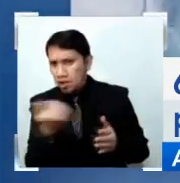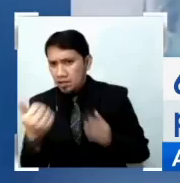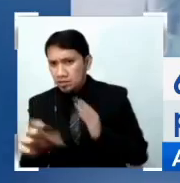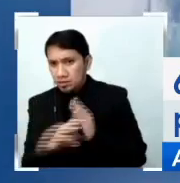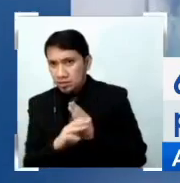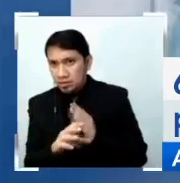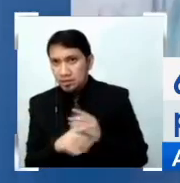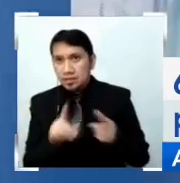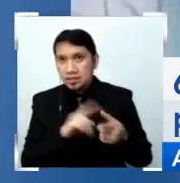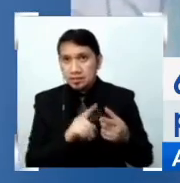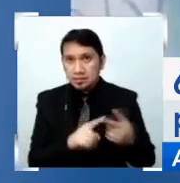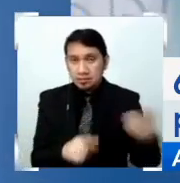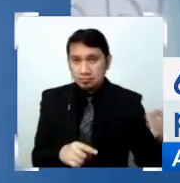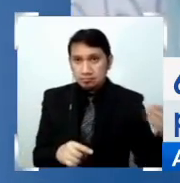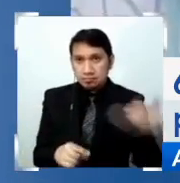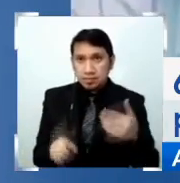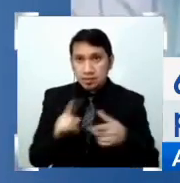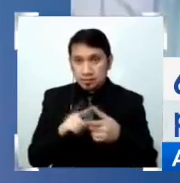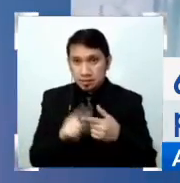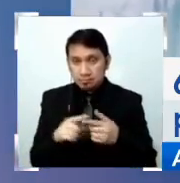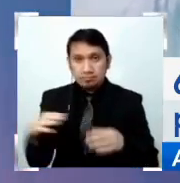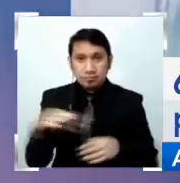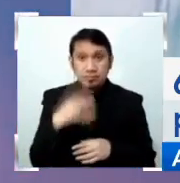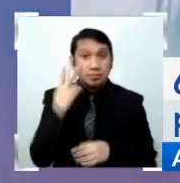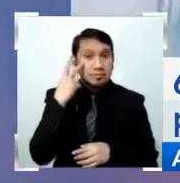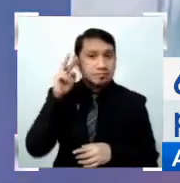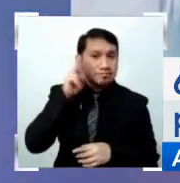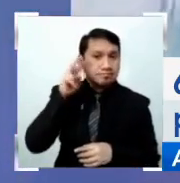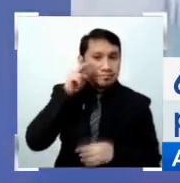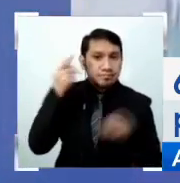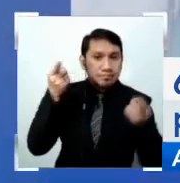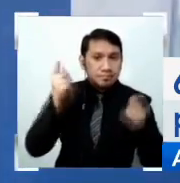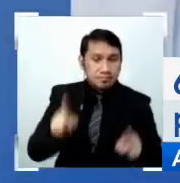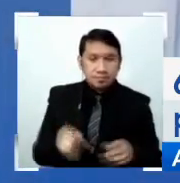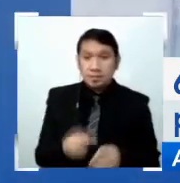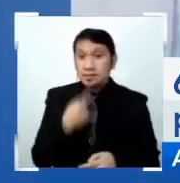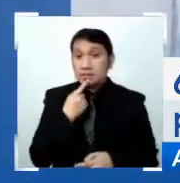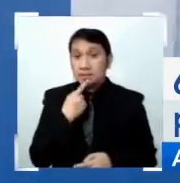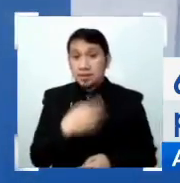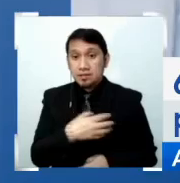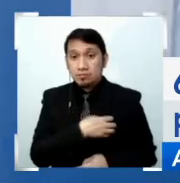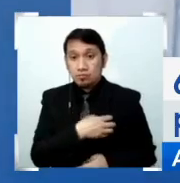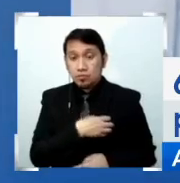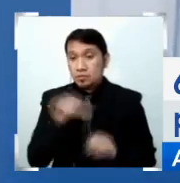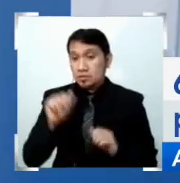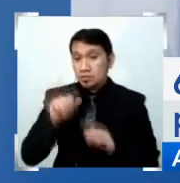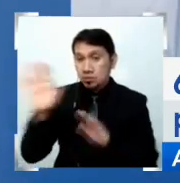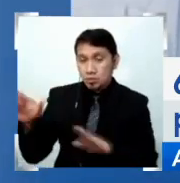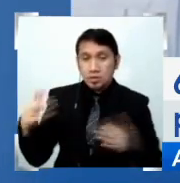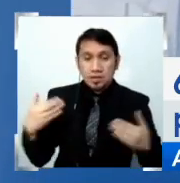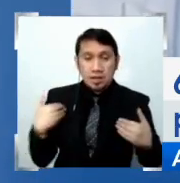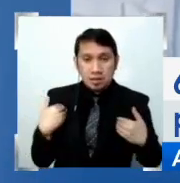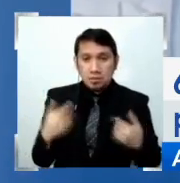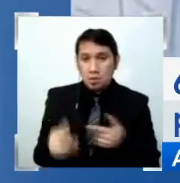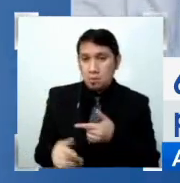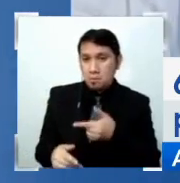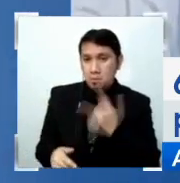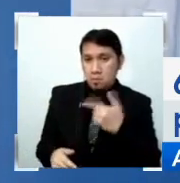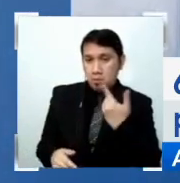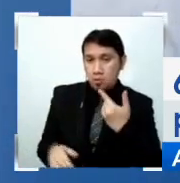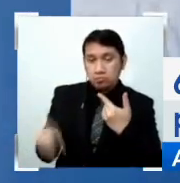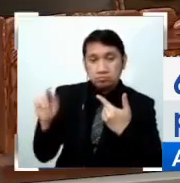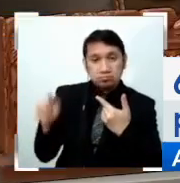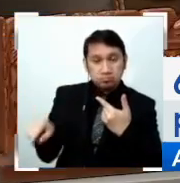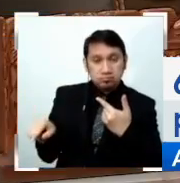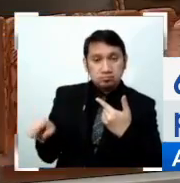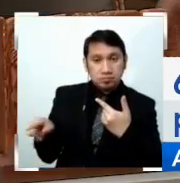bumalik siya sa police mobile saka umabante. Ayon sa Antipolo Police, nagpaputok na pala noon ang mga suspect laban sa mga miyembro ng Highway